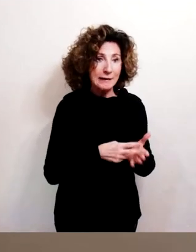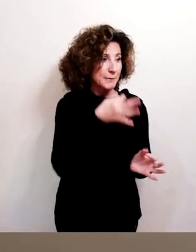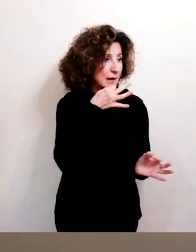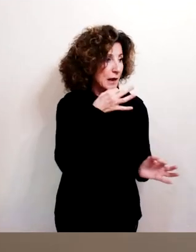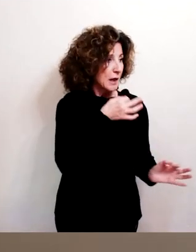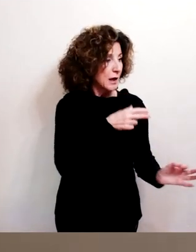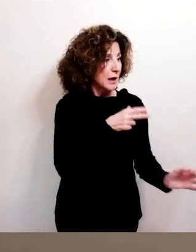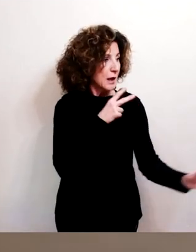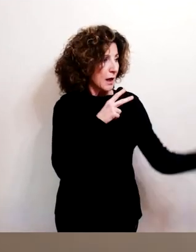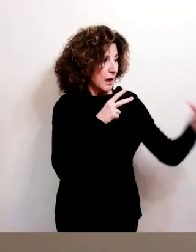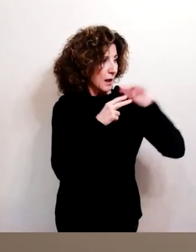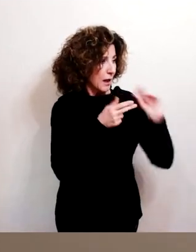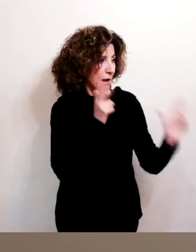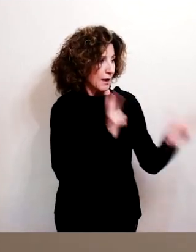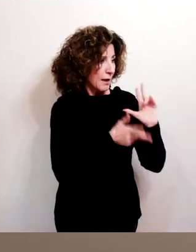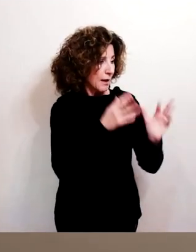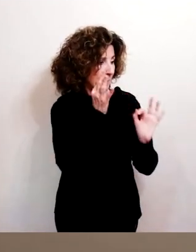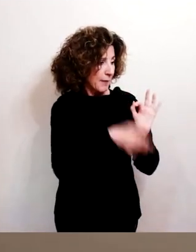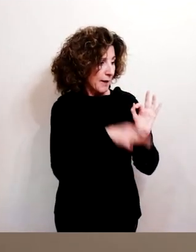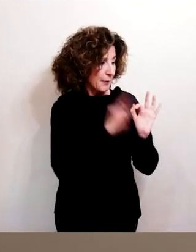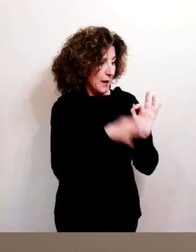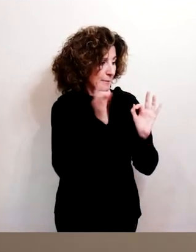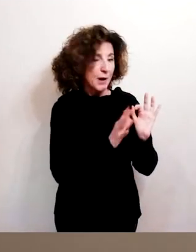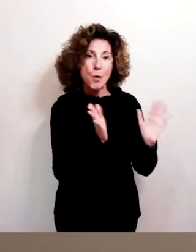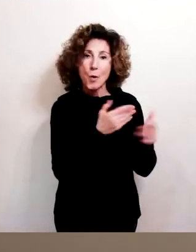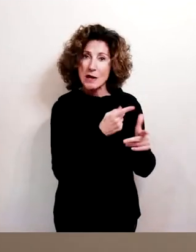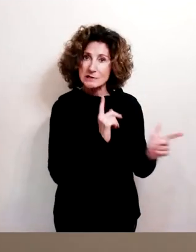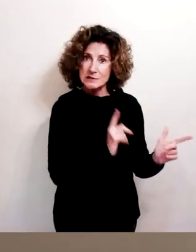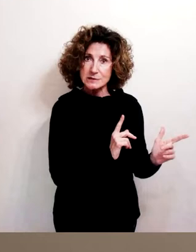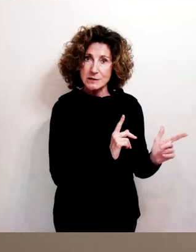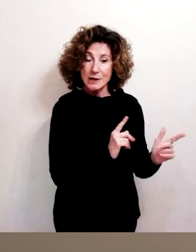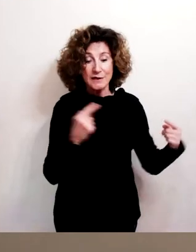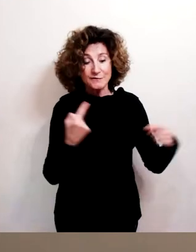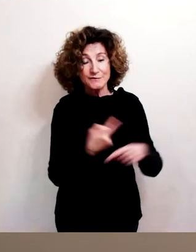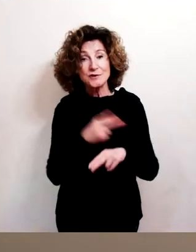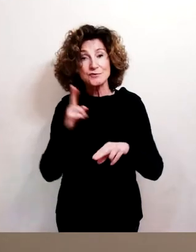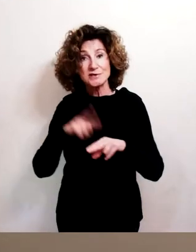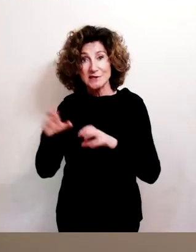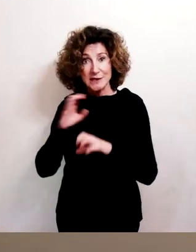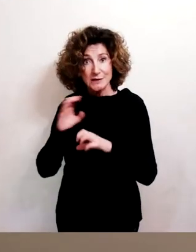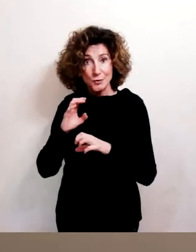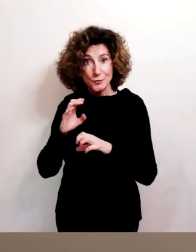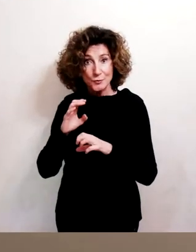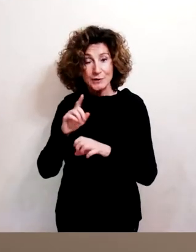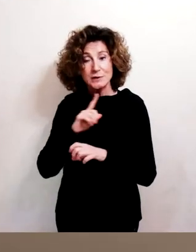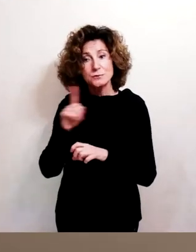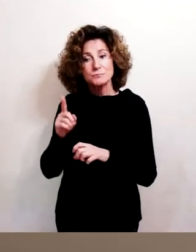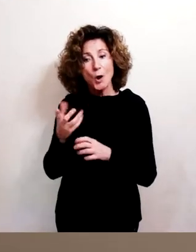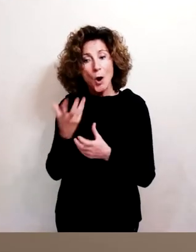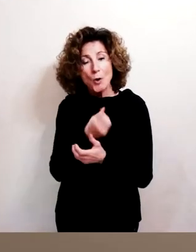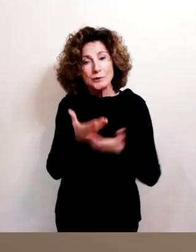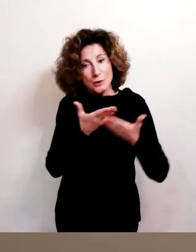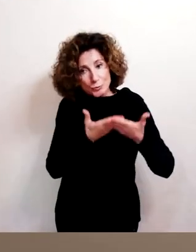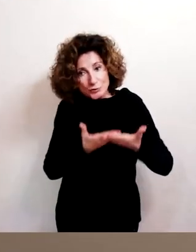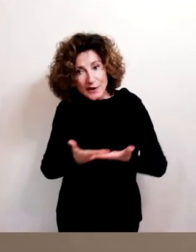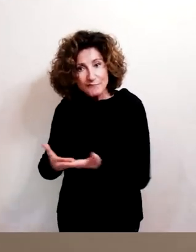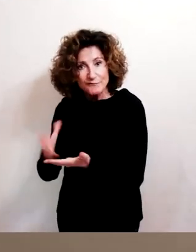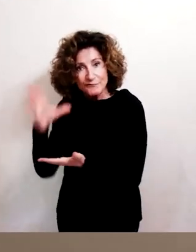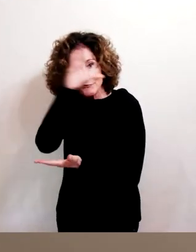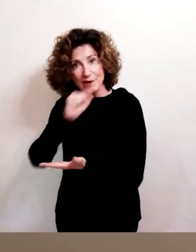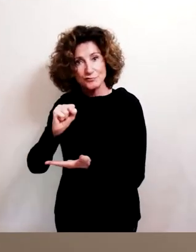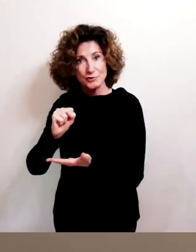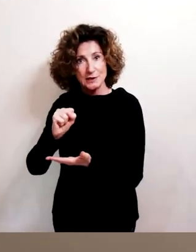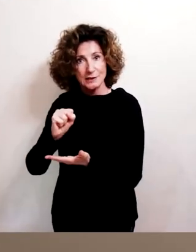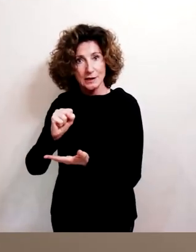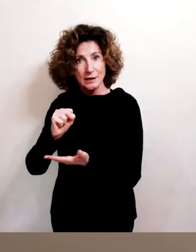pedissequamente ciò che avviene una nostra conversazione viene tradotta in segni assistente alla comunicazione e un facilitatore di